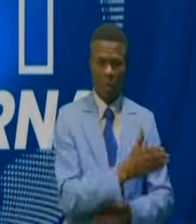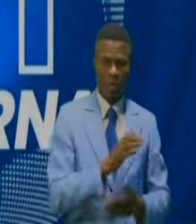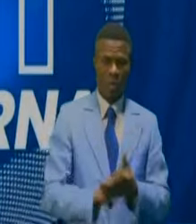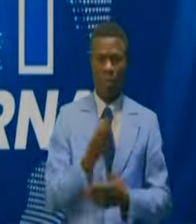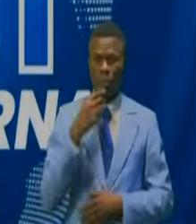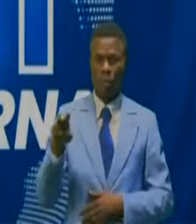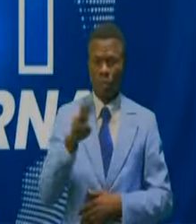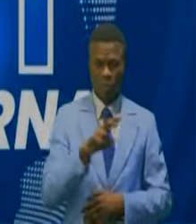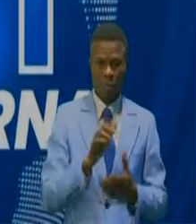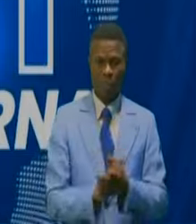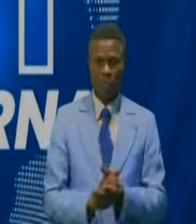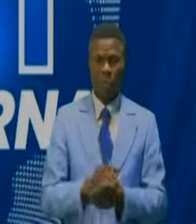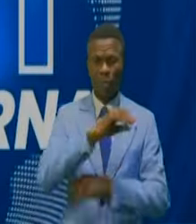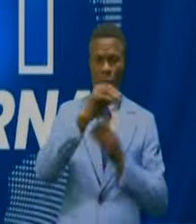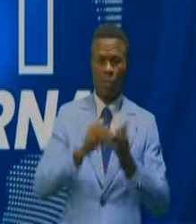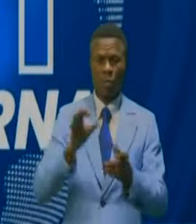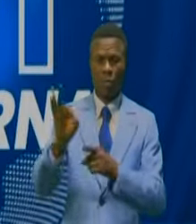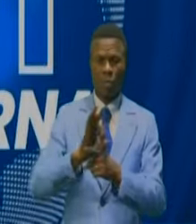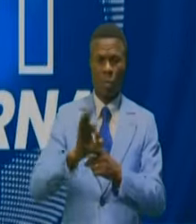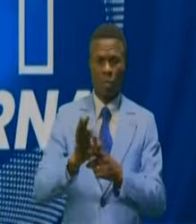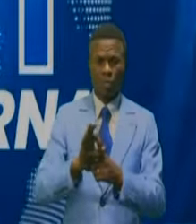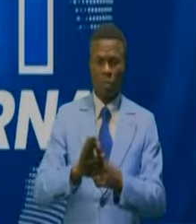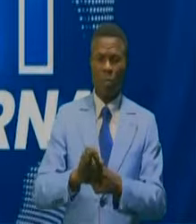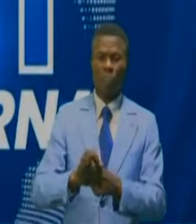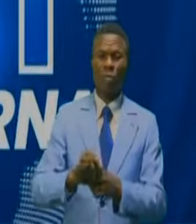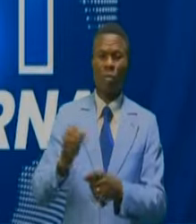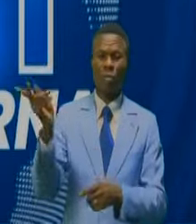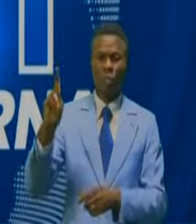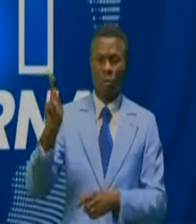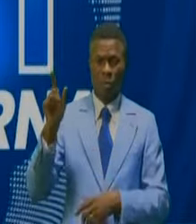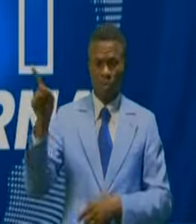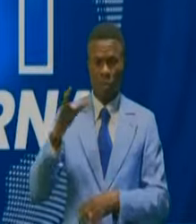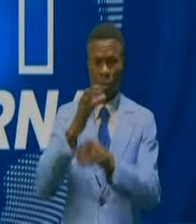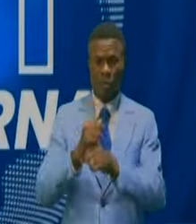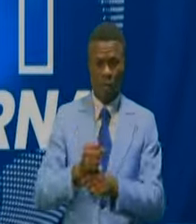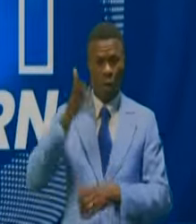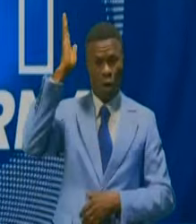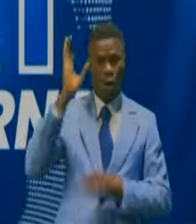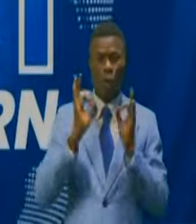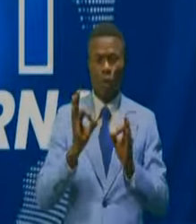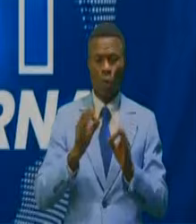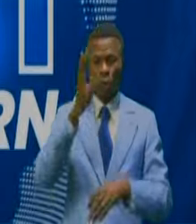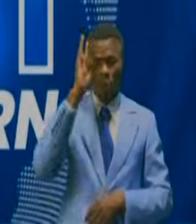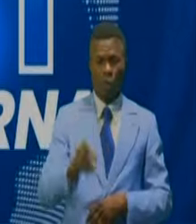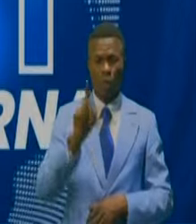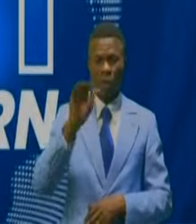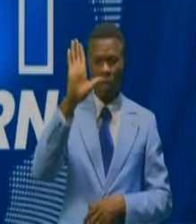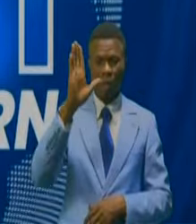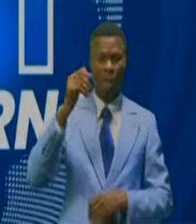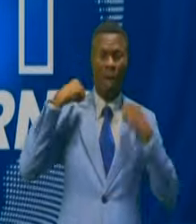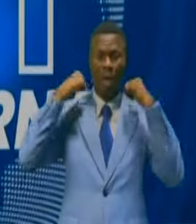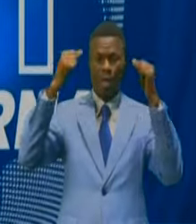Je vous l'ai dit au tout début, le centre de formation de Kanyama-Kasese va recevoir de nouveaux pensionnaires. 325 bandits